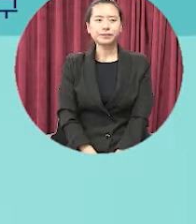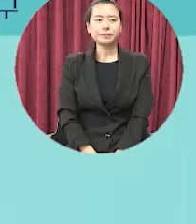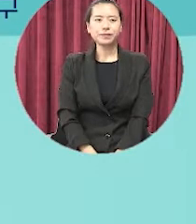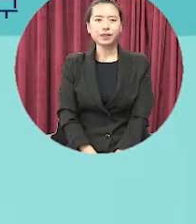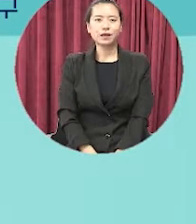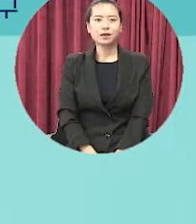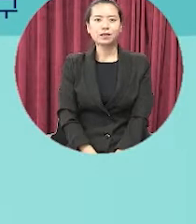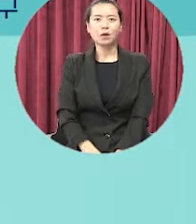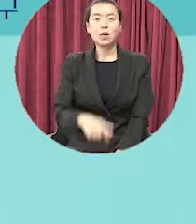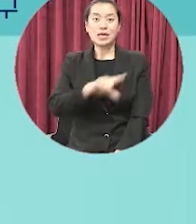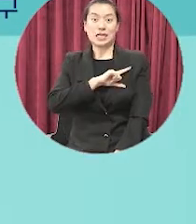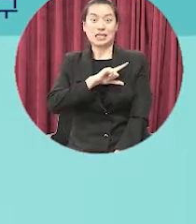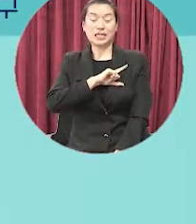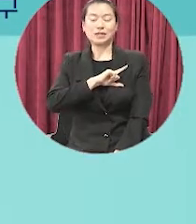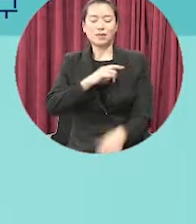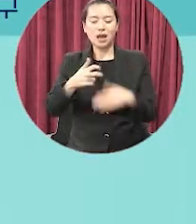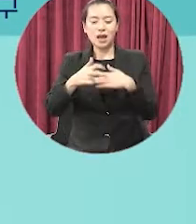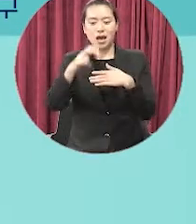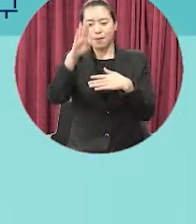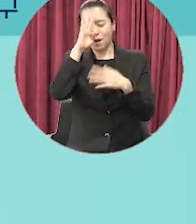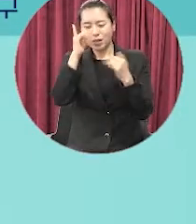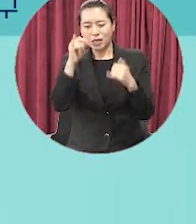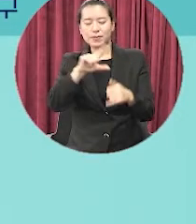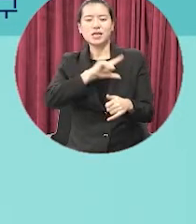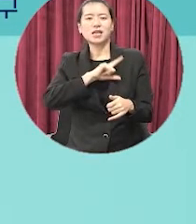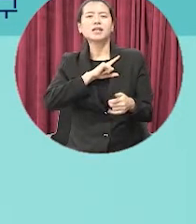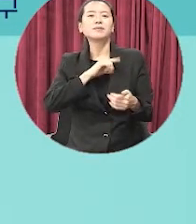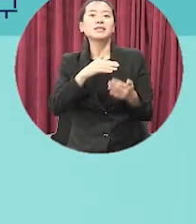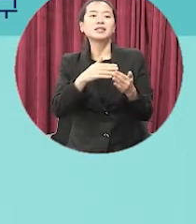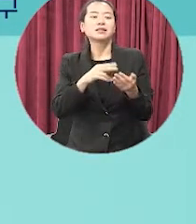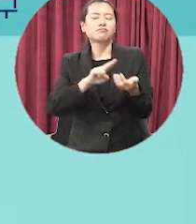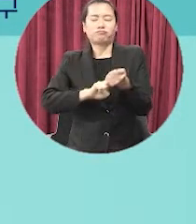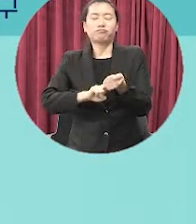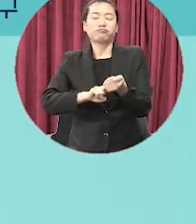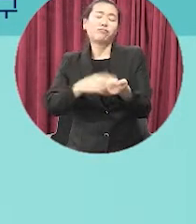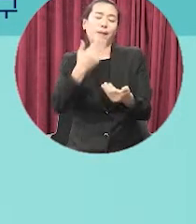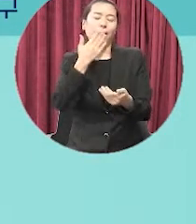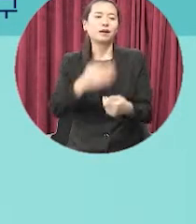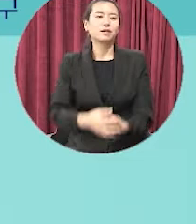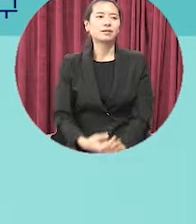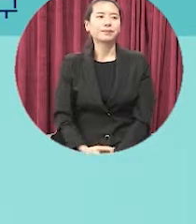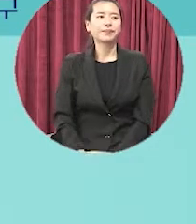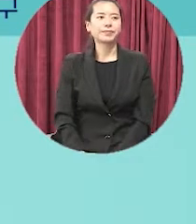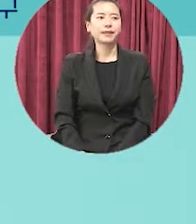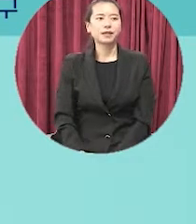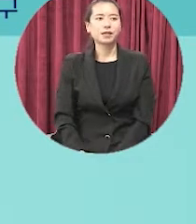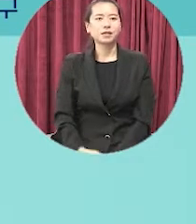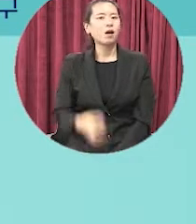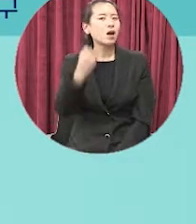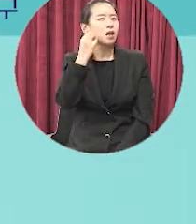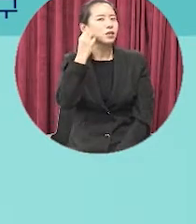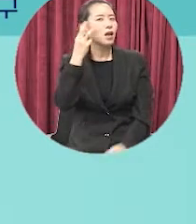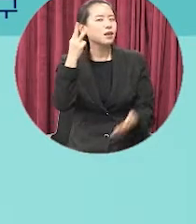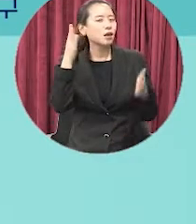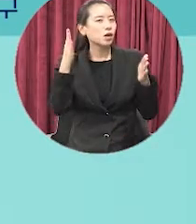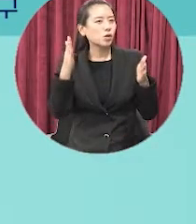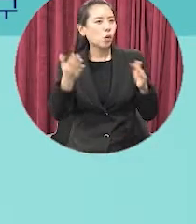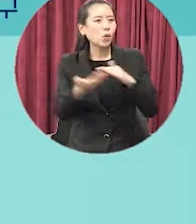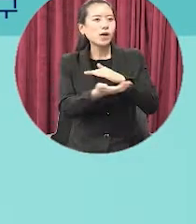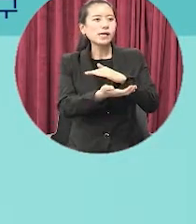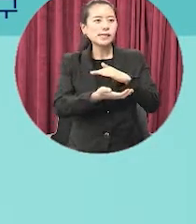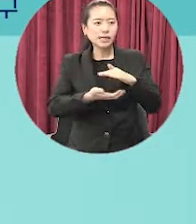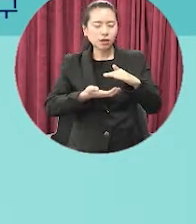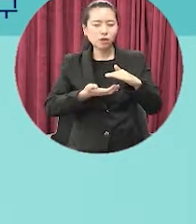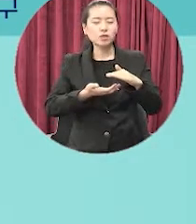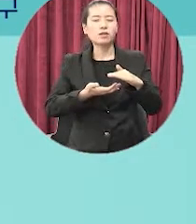완벽하게 보장이 되는 거죠 이런 구조를 가지고 있구요 의 선진 를 하기 위해서 한 3달 정도의 걸쳐 사전 준비부터 인프라 구축